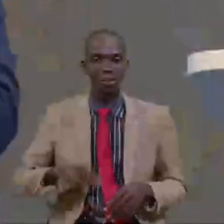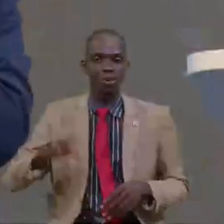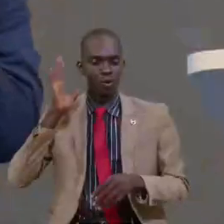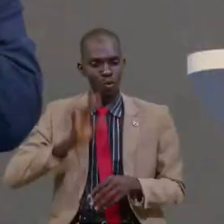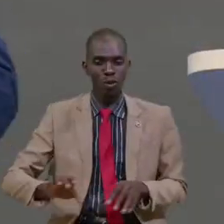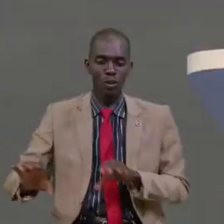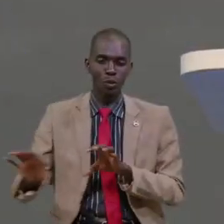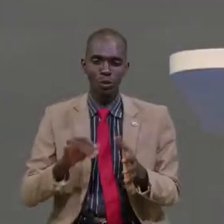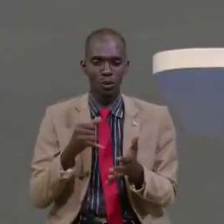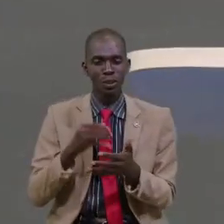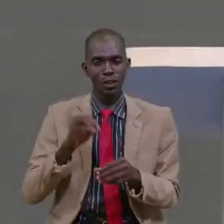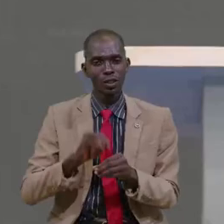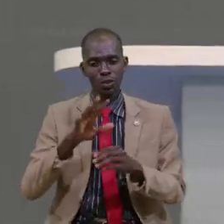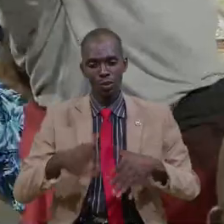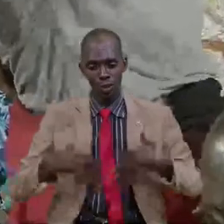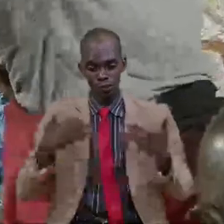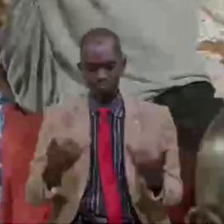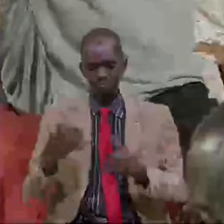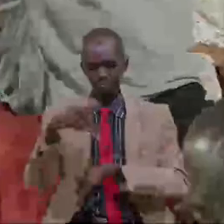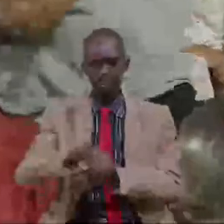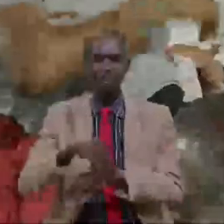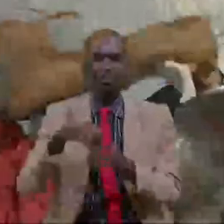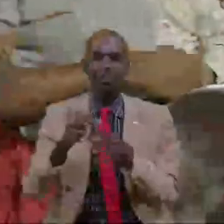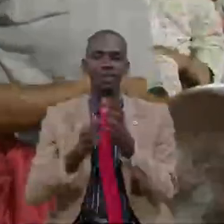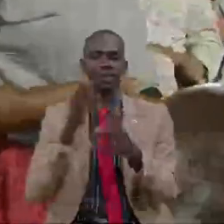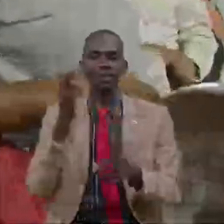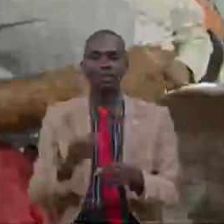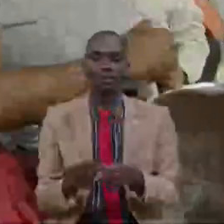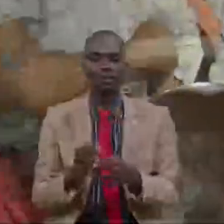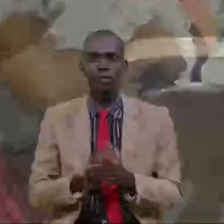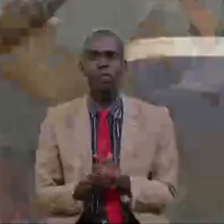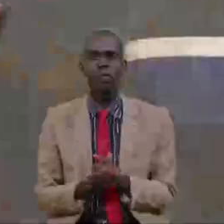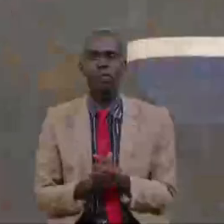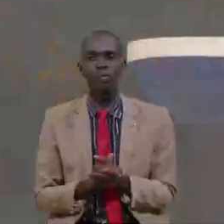va l'accomplir dans ta vie ce soir au nom de Jésus.